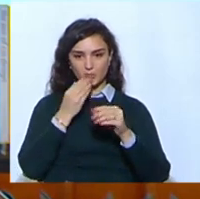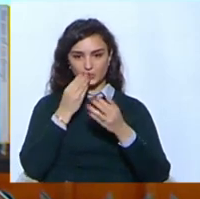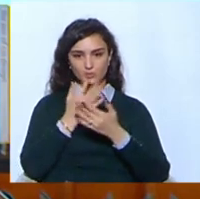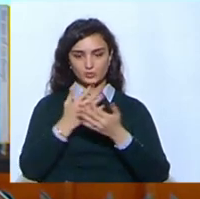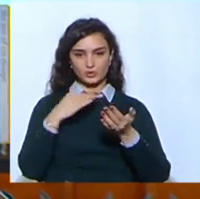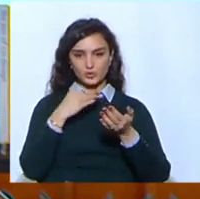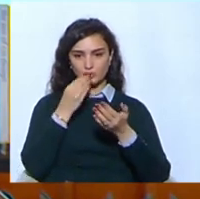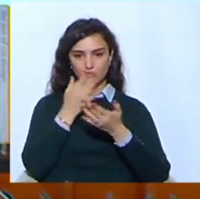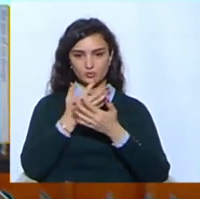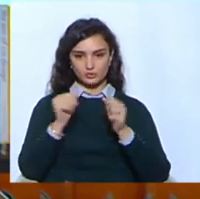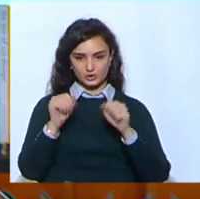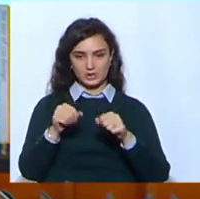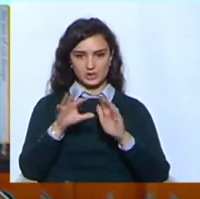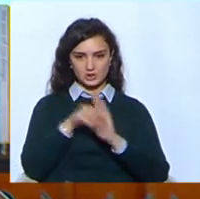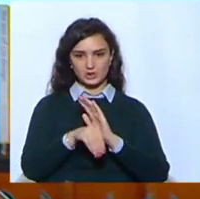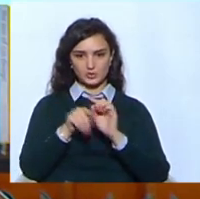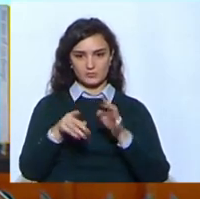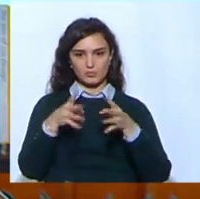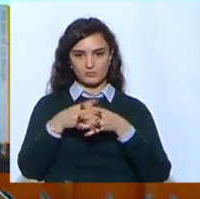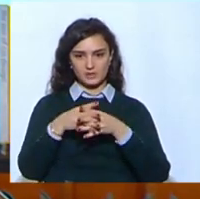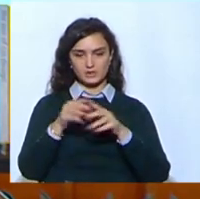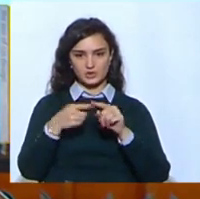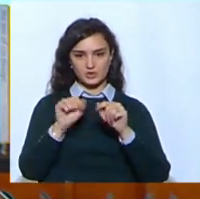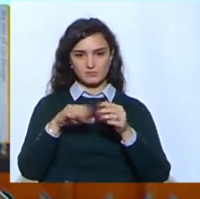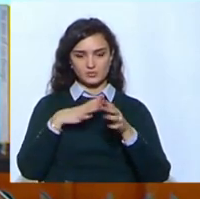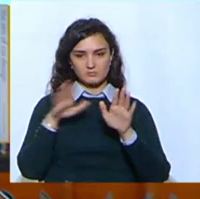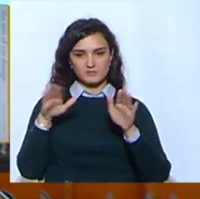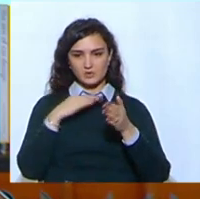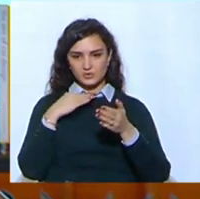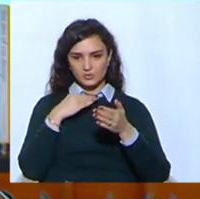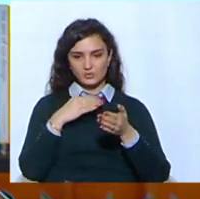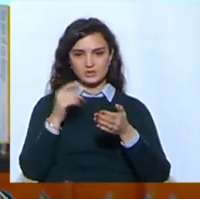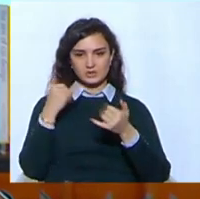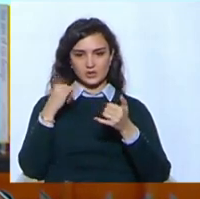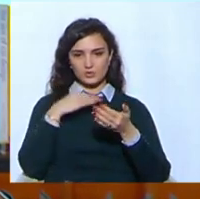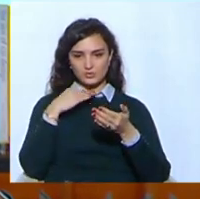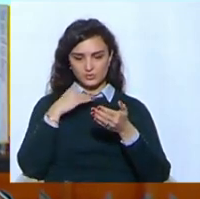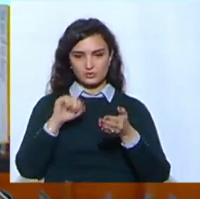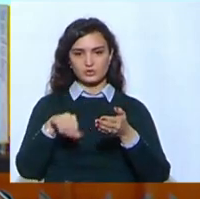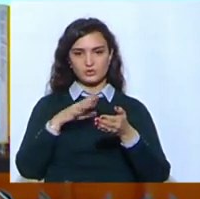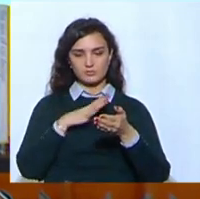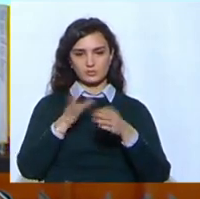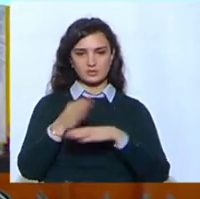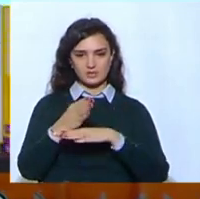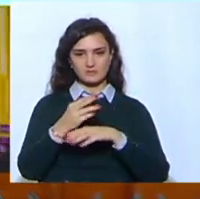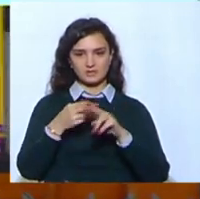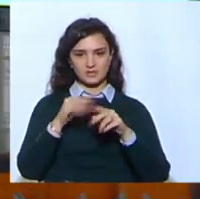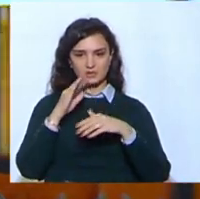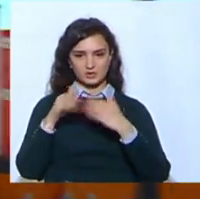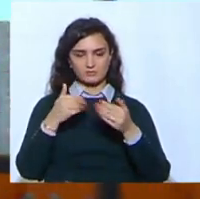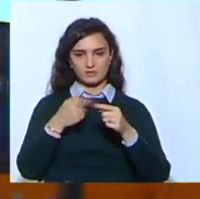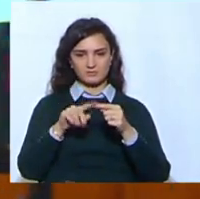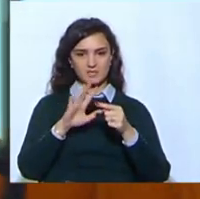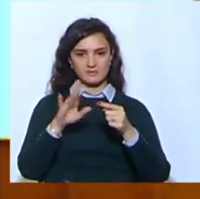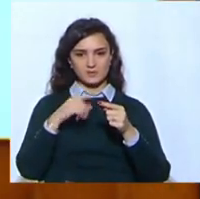პროდუქტი, ხორცპროდუქტი შეგიძლიათ ჩართოთ ამ კომბინაციაში. ეს შეიძლება იყოს ფრინველის ხორცი, საქონლის ხორცი, ეს შეიძლება იყოს თევზი და ასე შემდეგ.